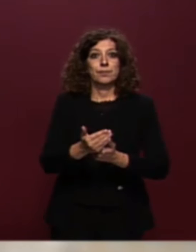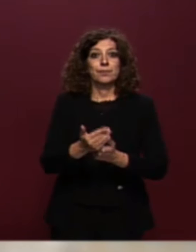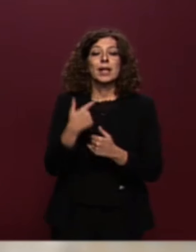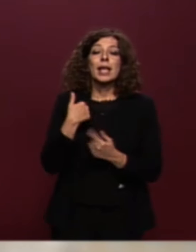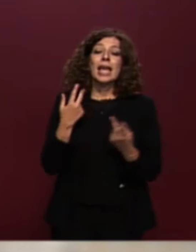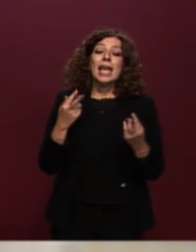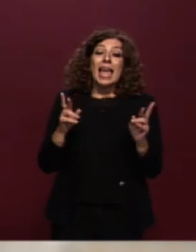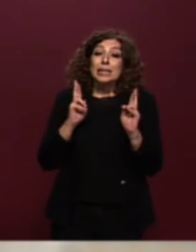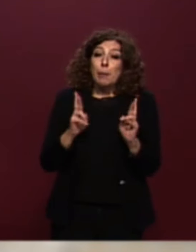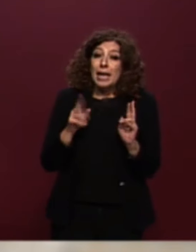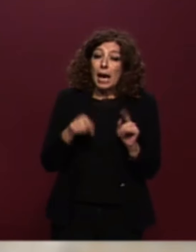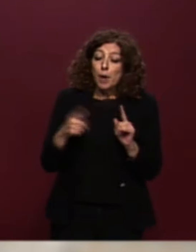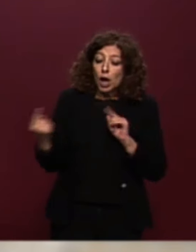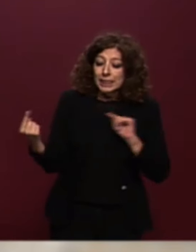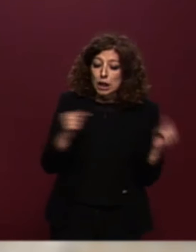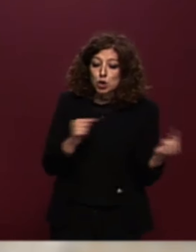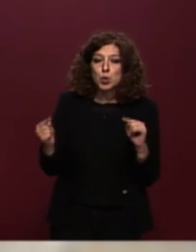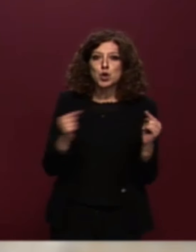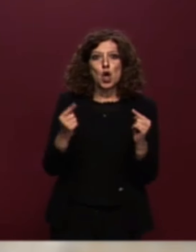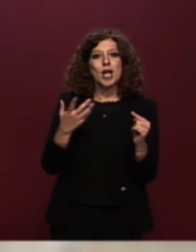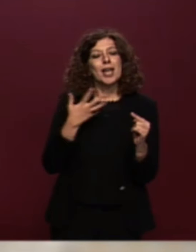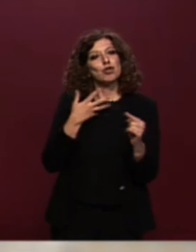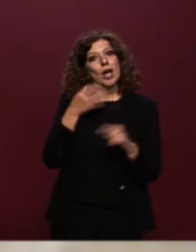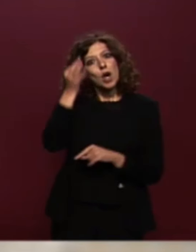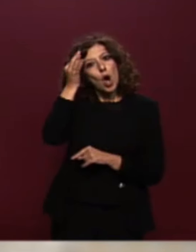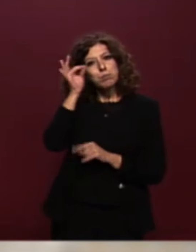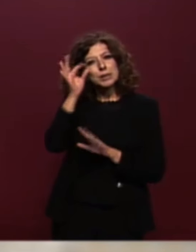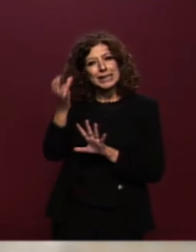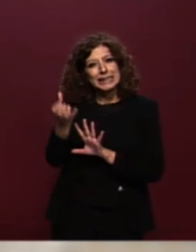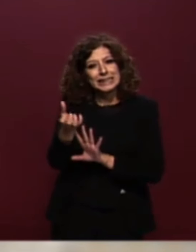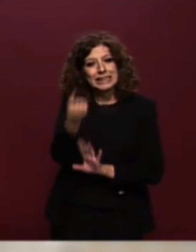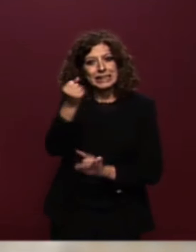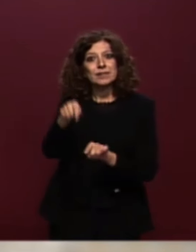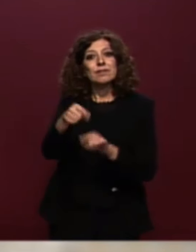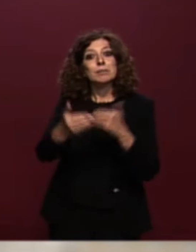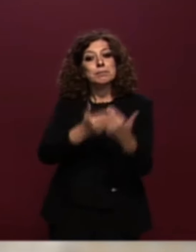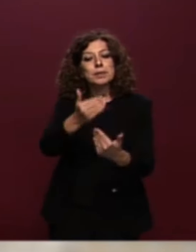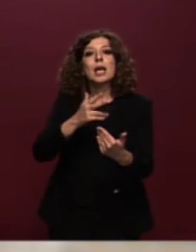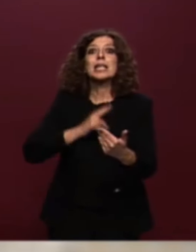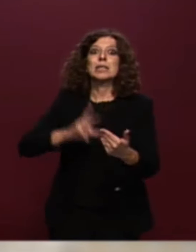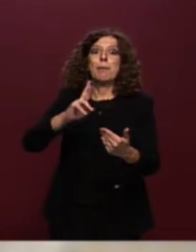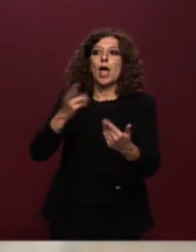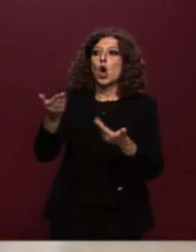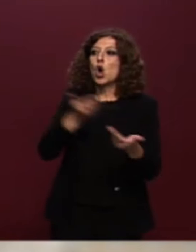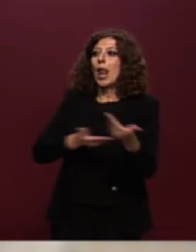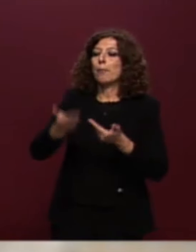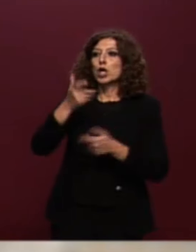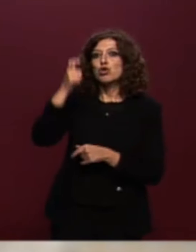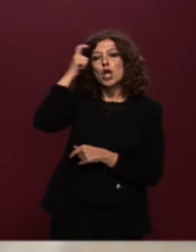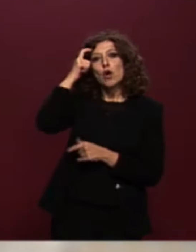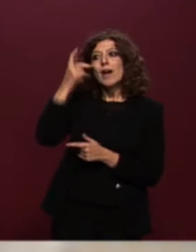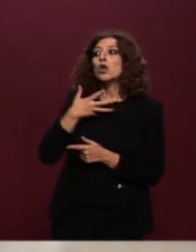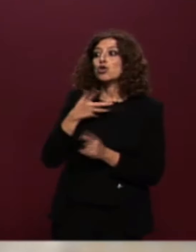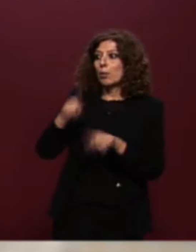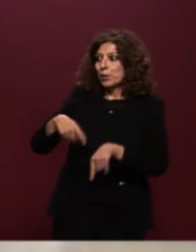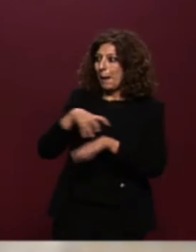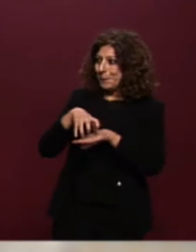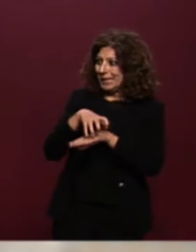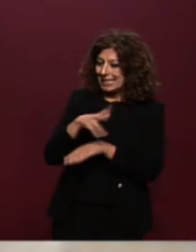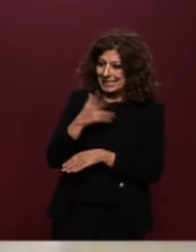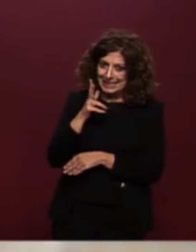discussione corale vi siano punti di caduta che potremo, come legislatori, e spero con la collaborazione del Governo qui rappresentato dalla Ministra, ma saluto